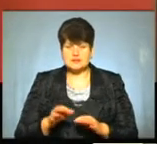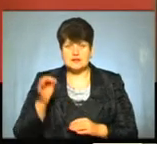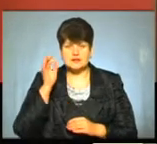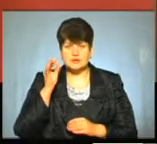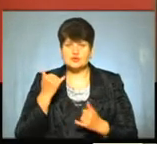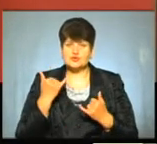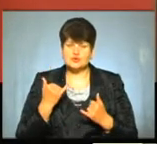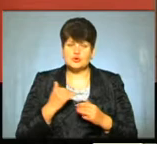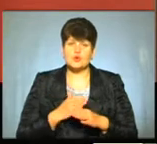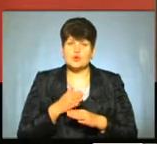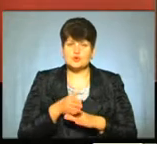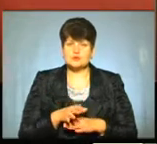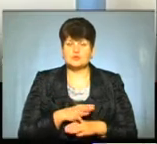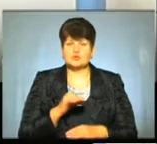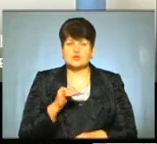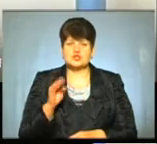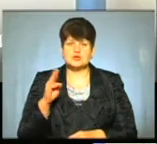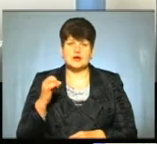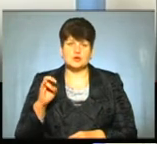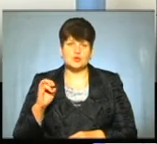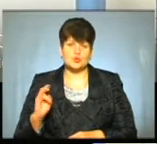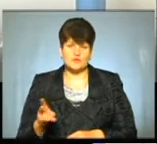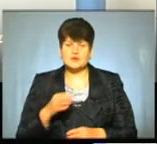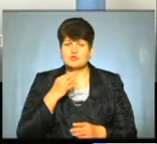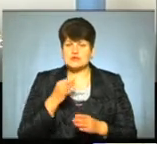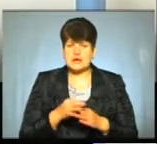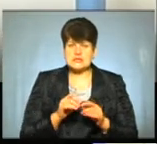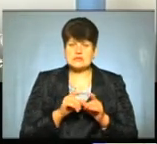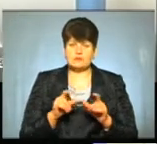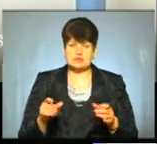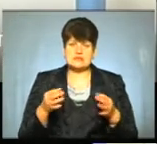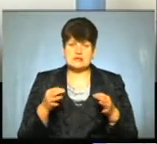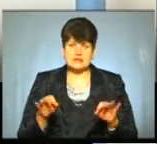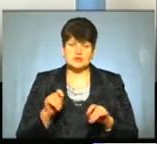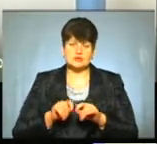роз'яснення. Нагадаю, що сьогодні гостем студії був Юрій Шайнюк, відповідальний за пункт